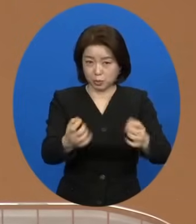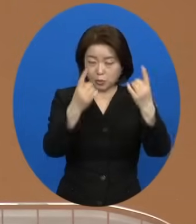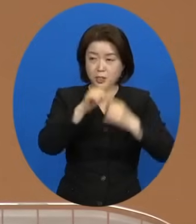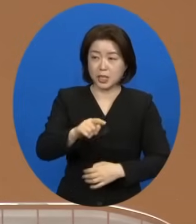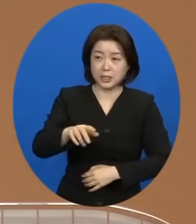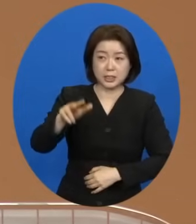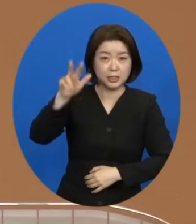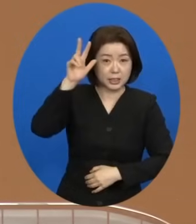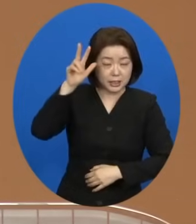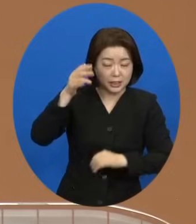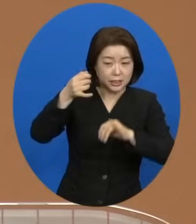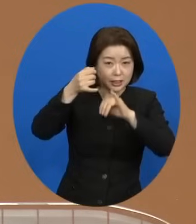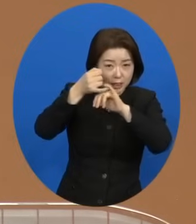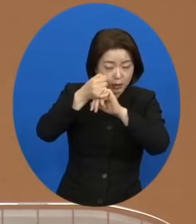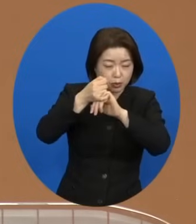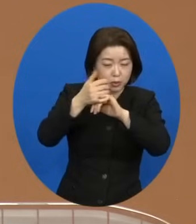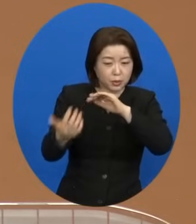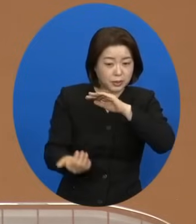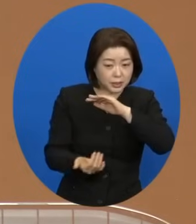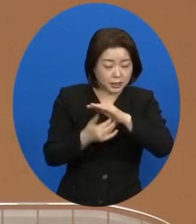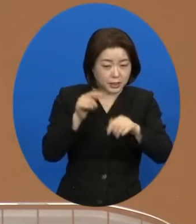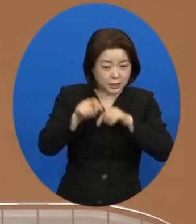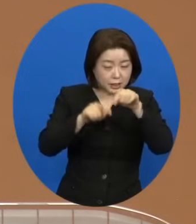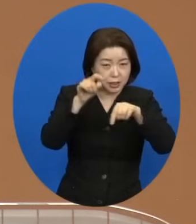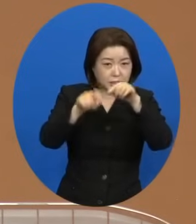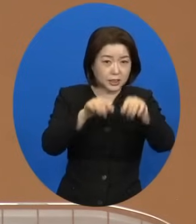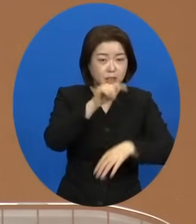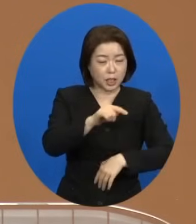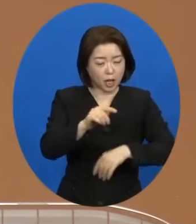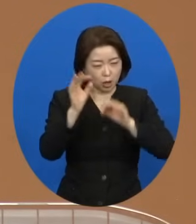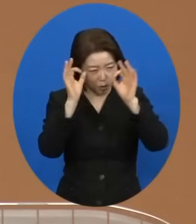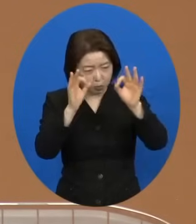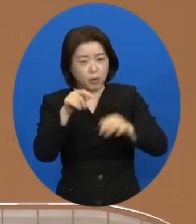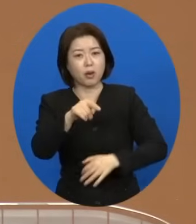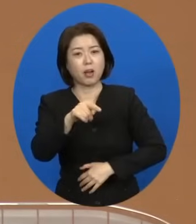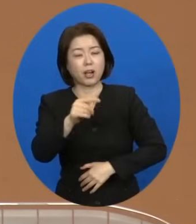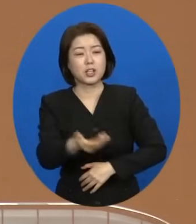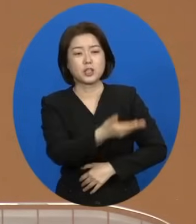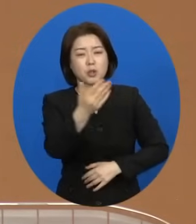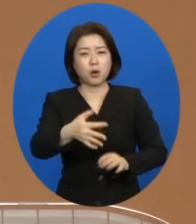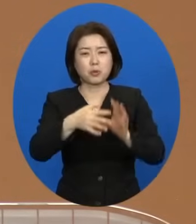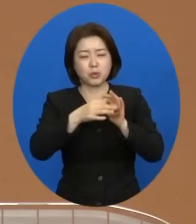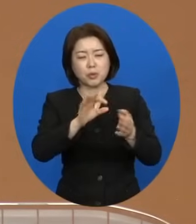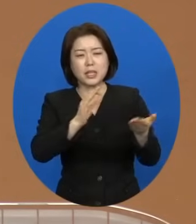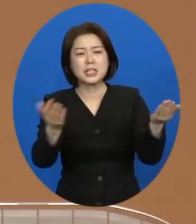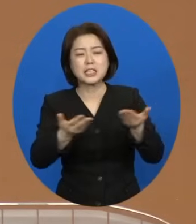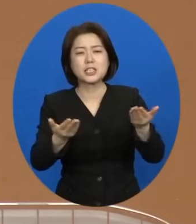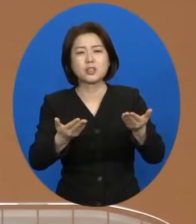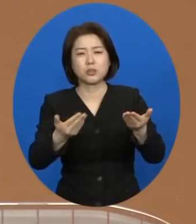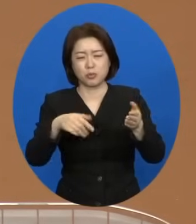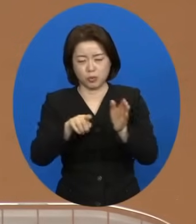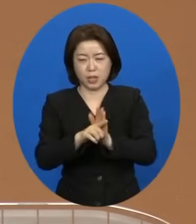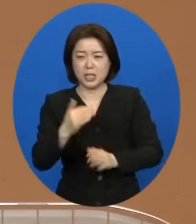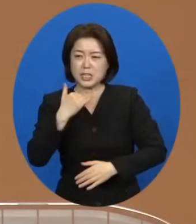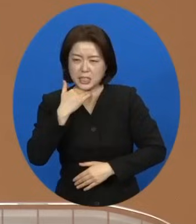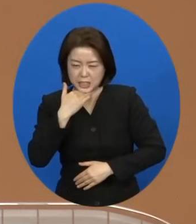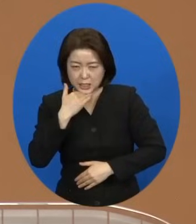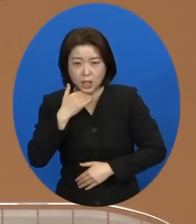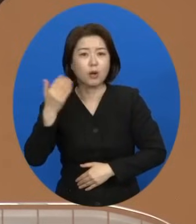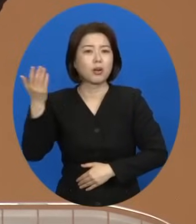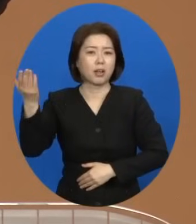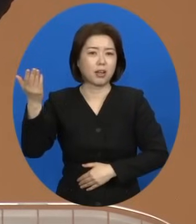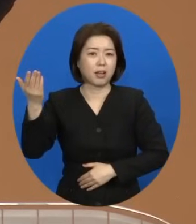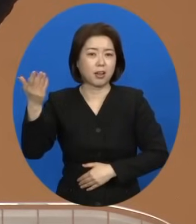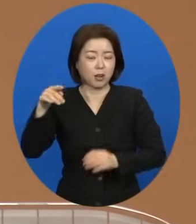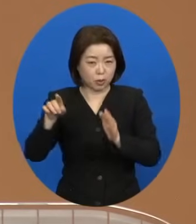서원을 이행하여 그 이행하신 통해서 여러분들을 통해서 일하시고 기다리고 계신 줄 여러분 믿으시기를